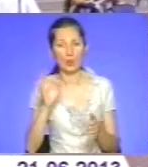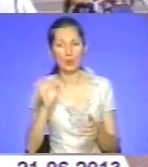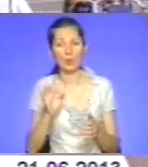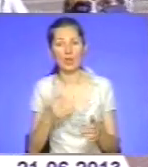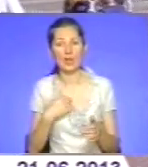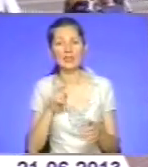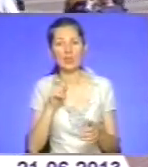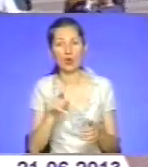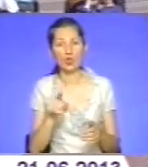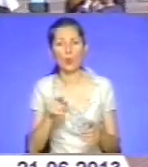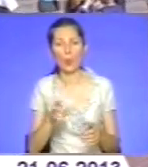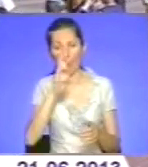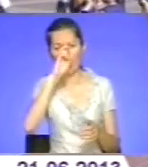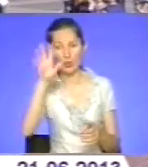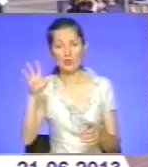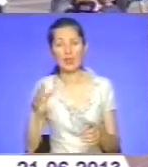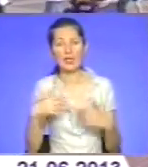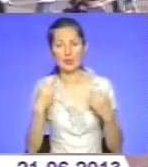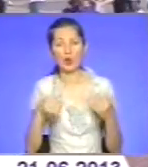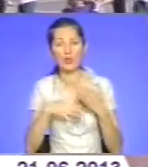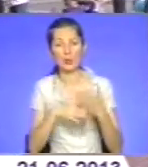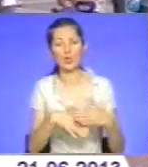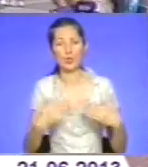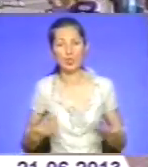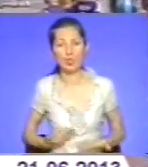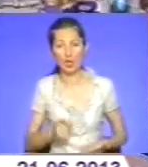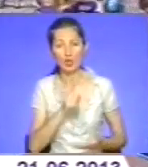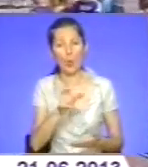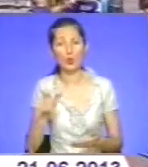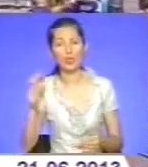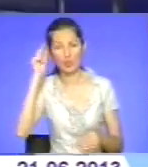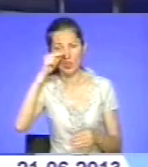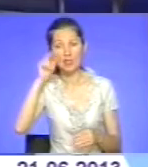щоб популяризувати здоровий спосіб життя, люди вчилися плавати і так далі.